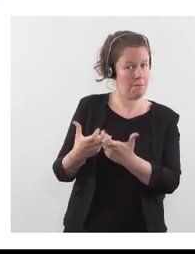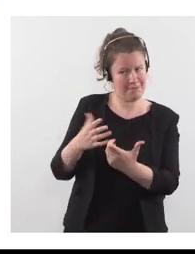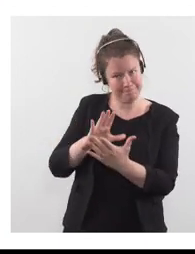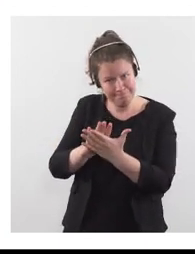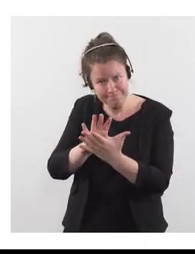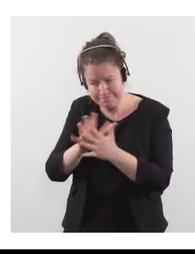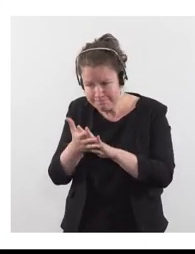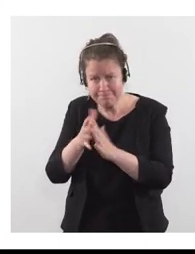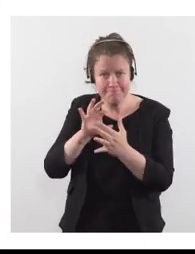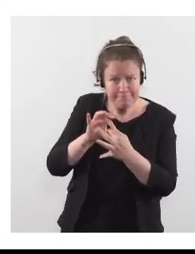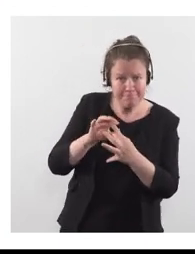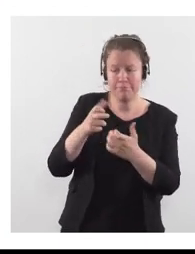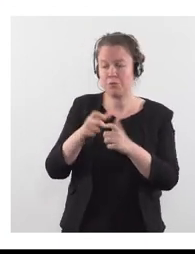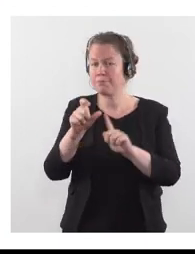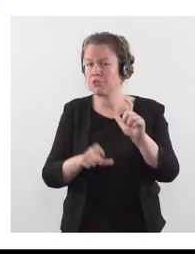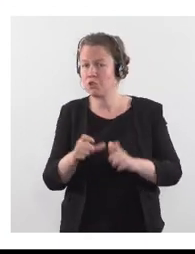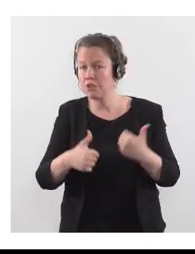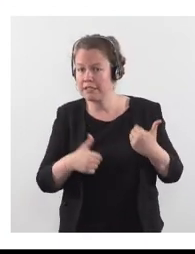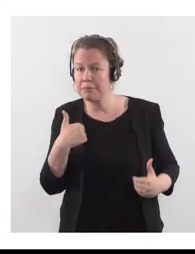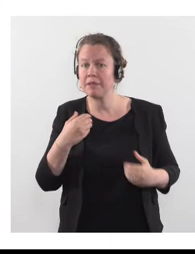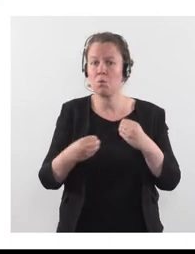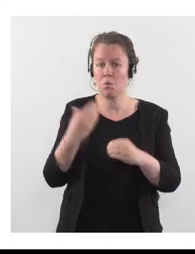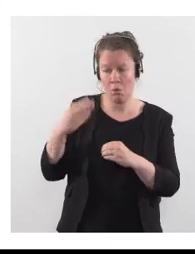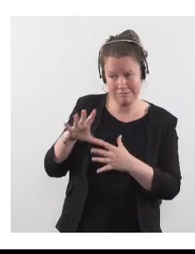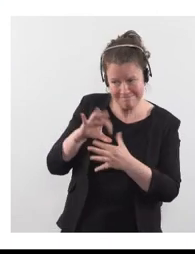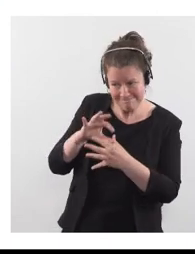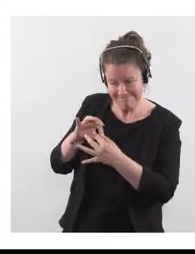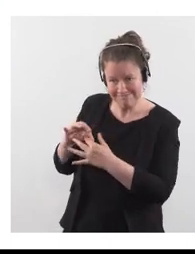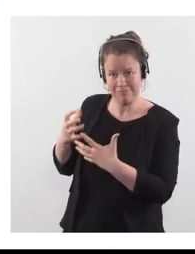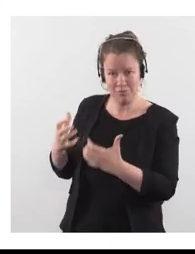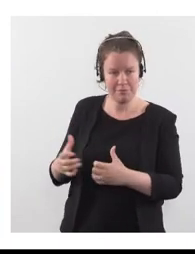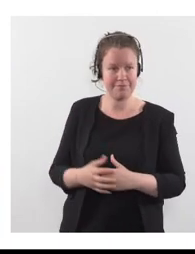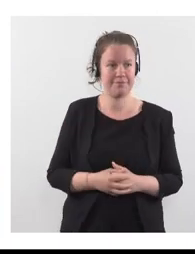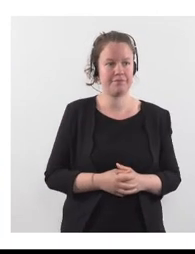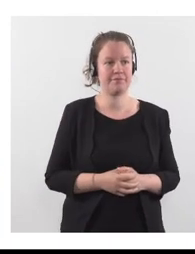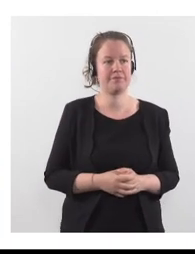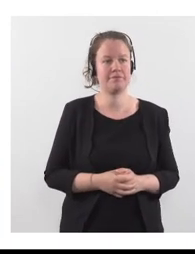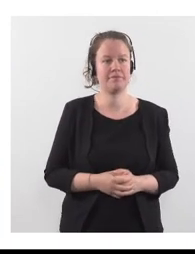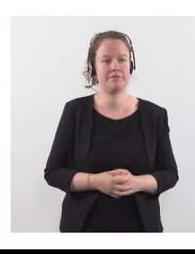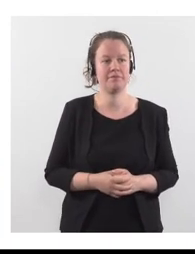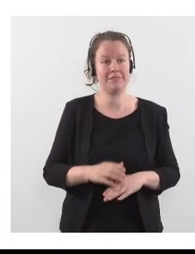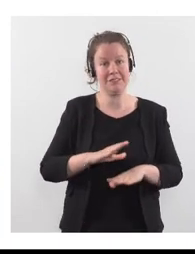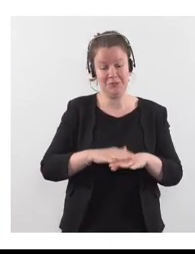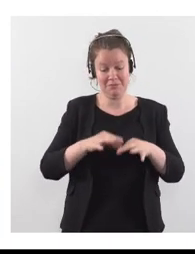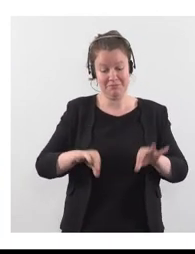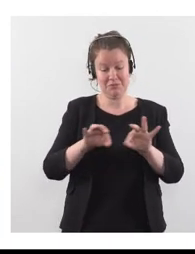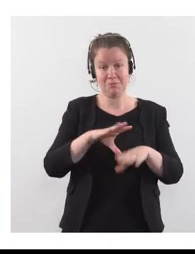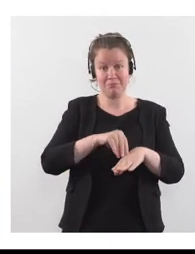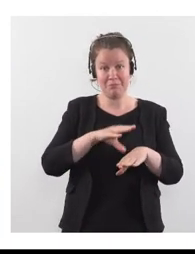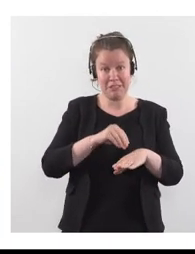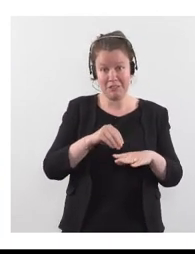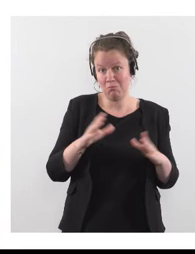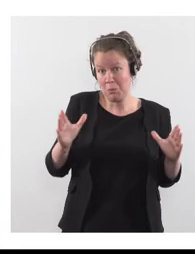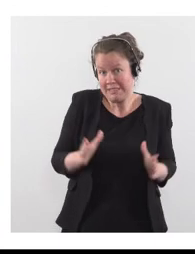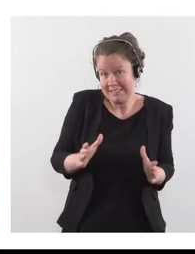les personnes handicapées et d'autres groupes. Mais nous sommes un petit pays également.